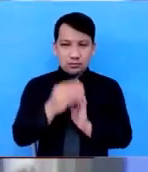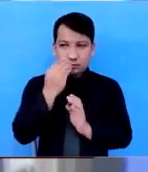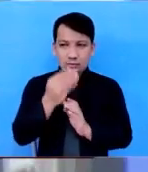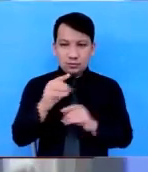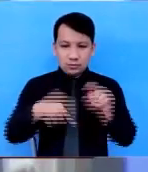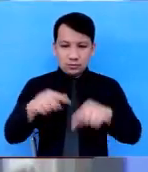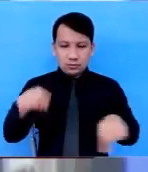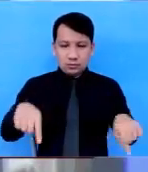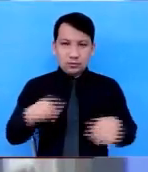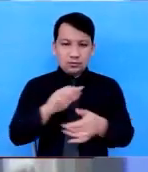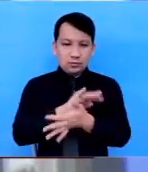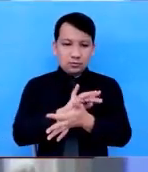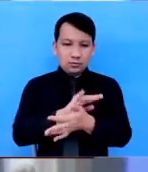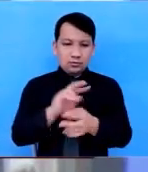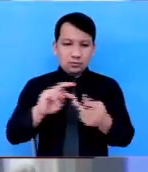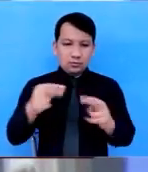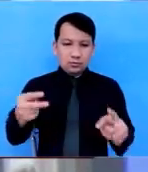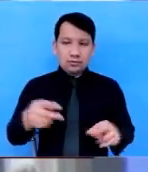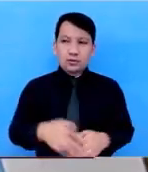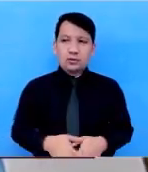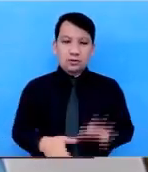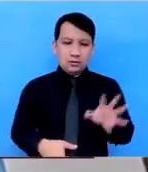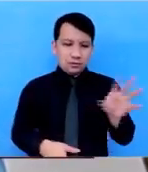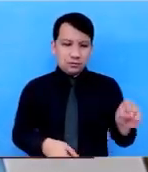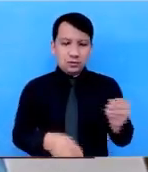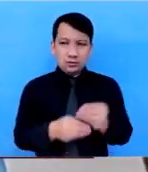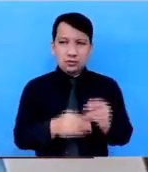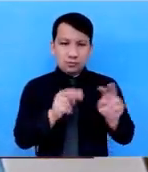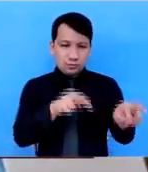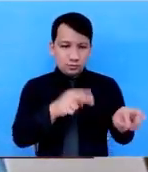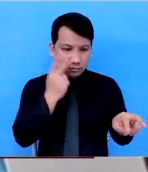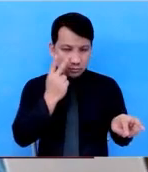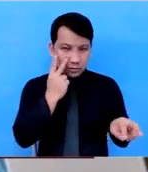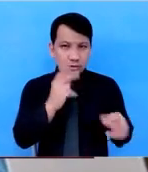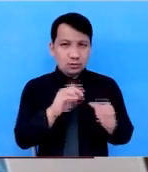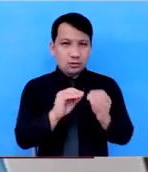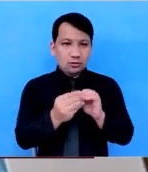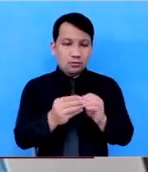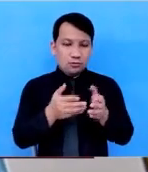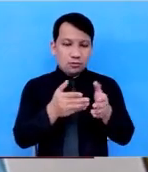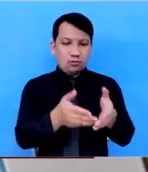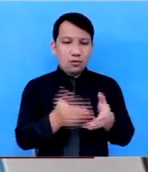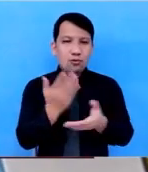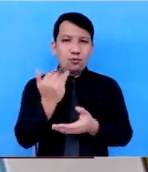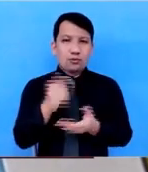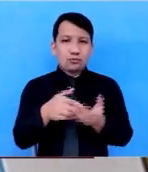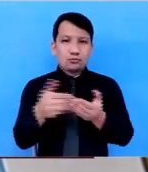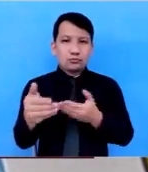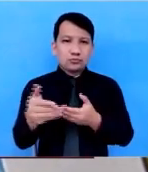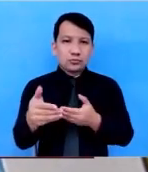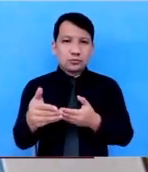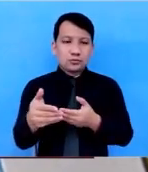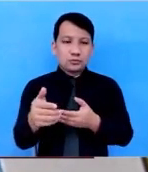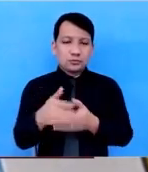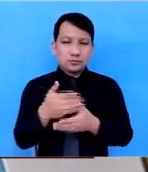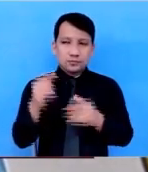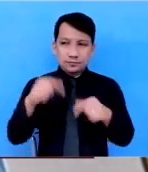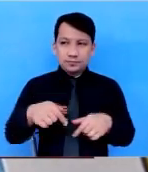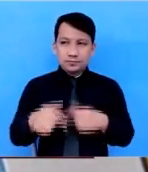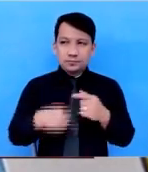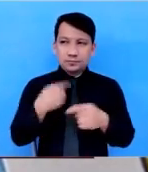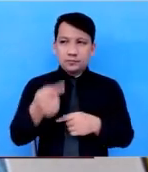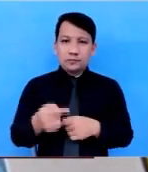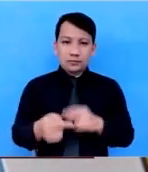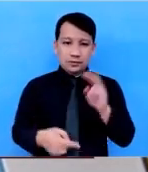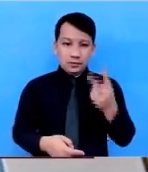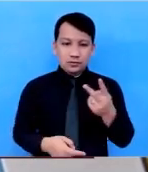COVID variants. Ang atin pong tinitignan na tanging paraan para tayo ay makaalpas dito, dadalawang